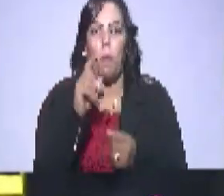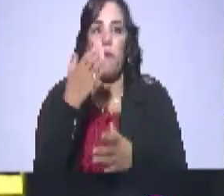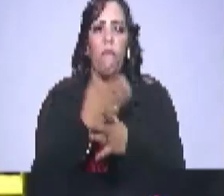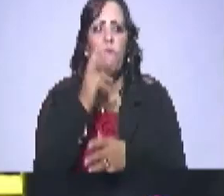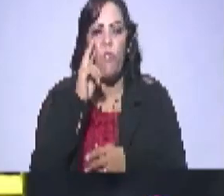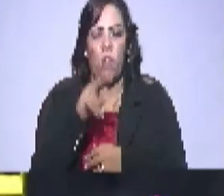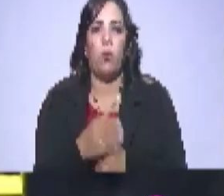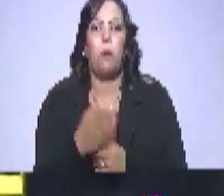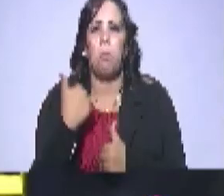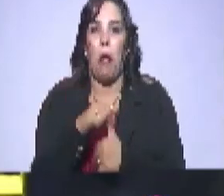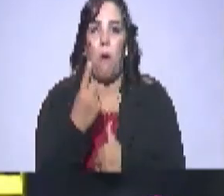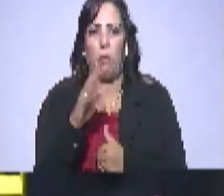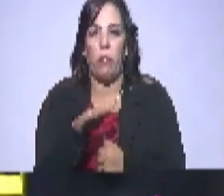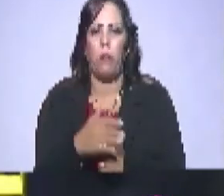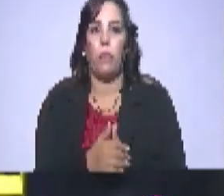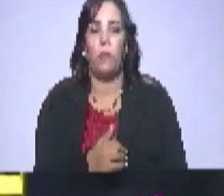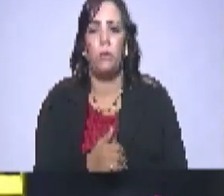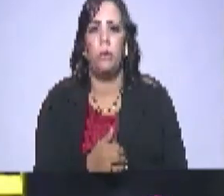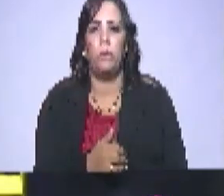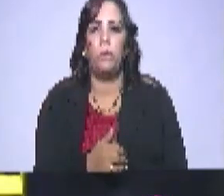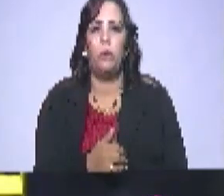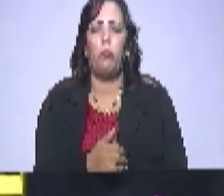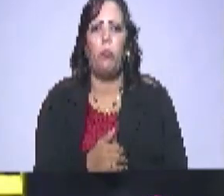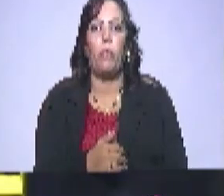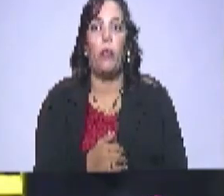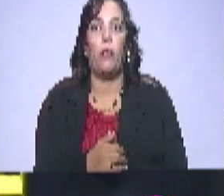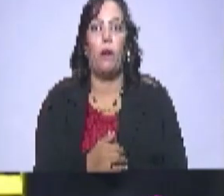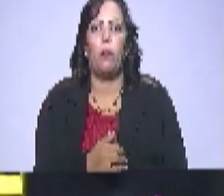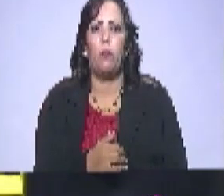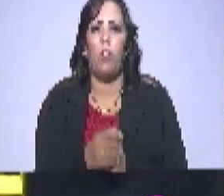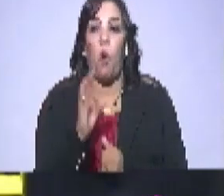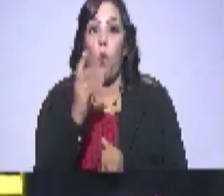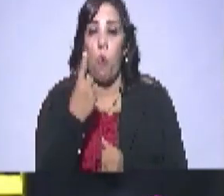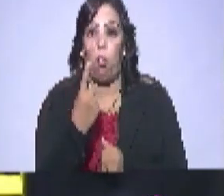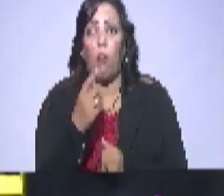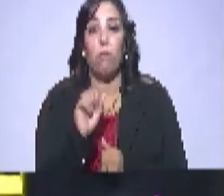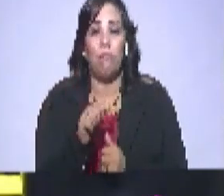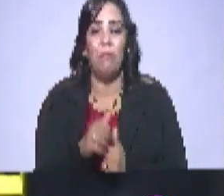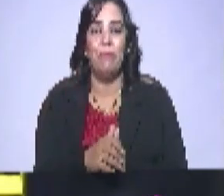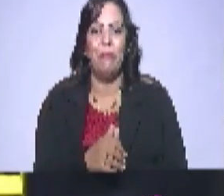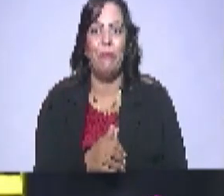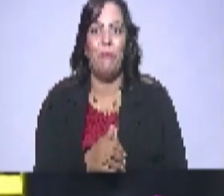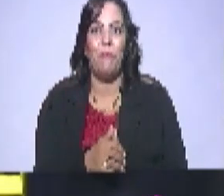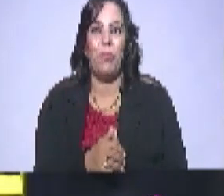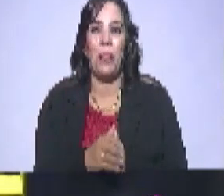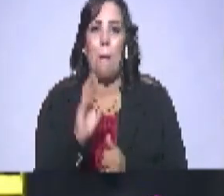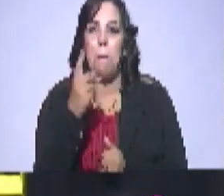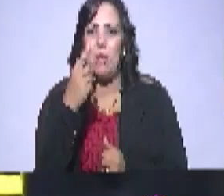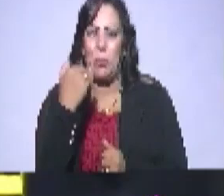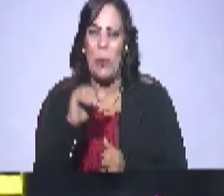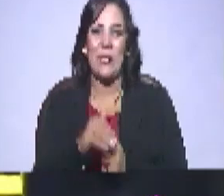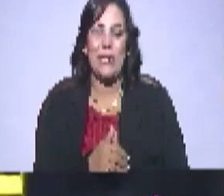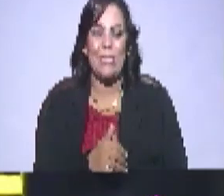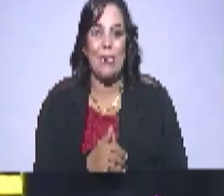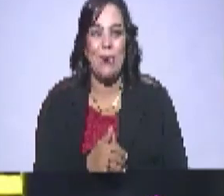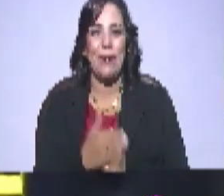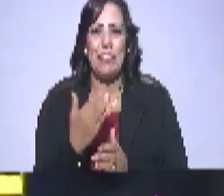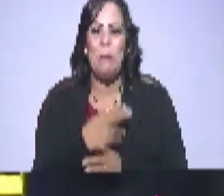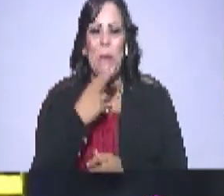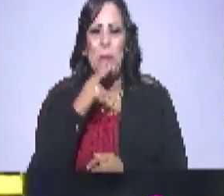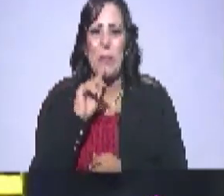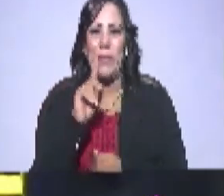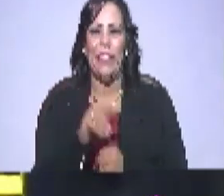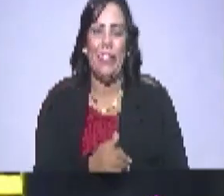معايا بطاطسايه كانت فايضه كده مسلوقه. كل دي بطاطسايه واحده؟ بطاطسايه ونص عشان ما بقاش كذاب. بطاطسايه